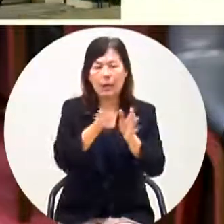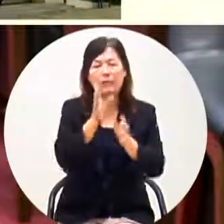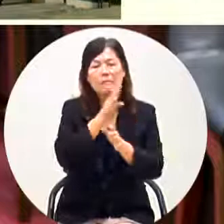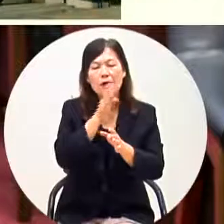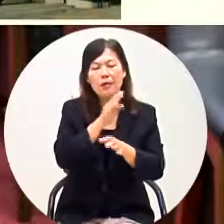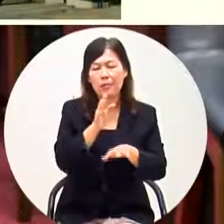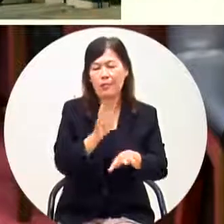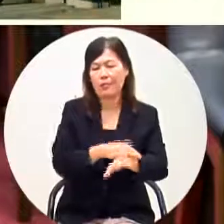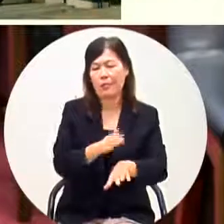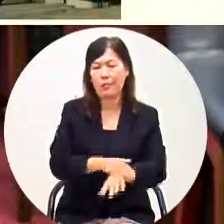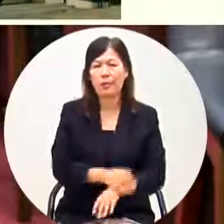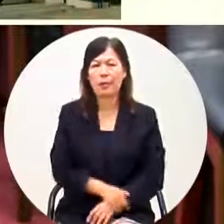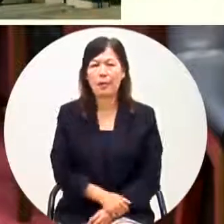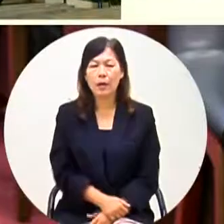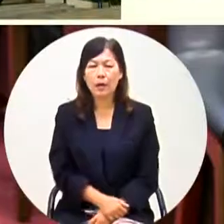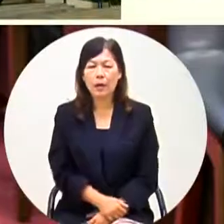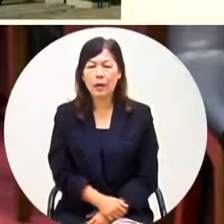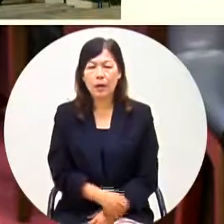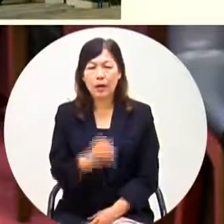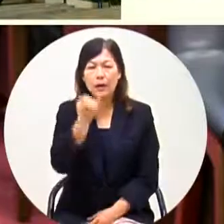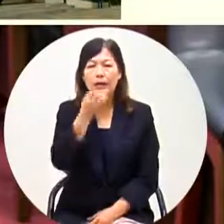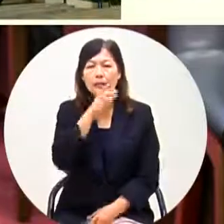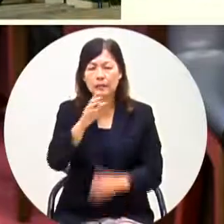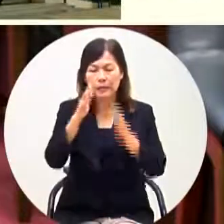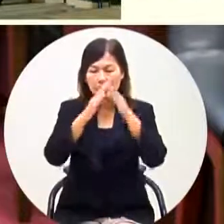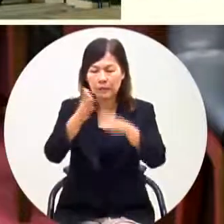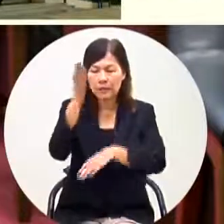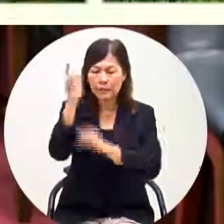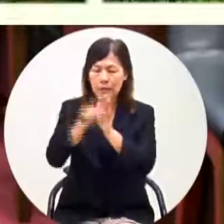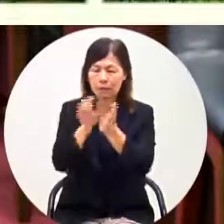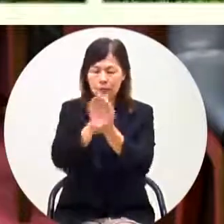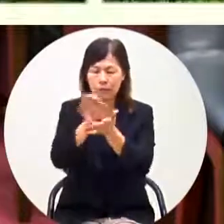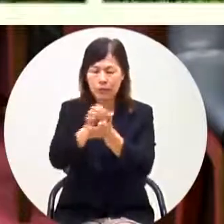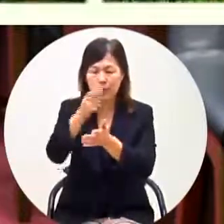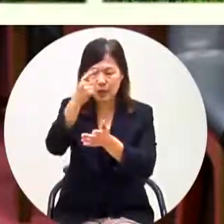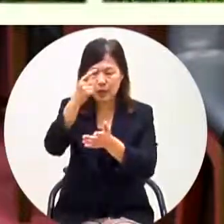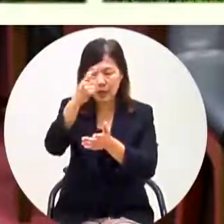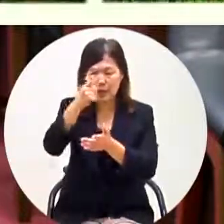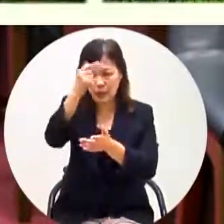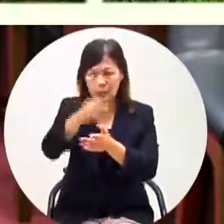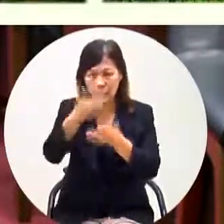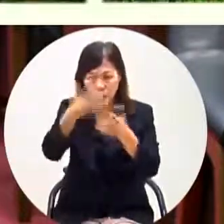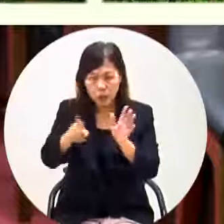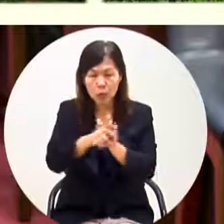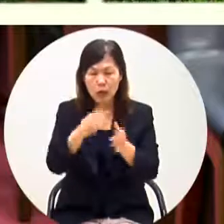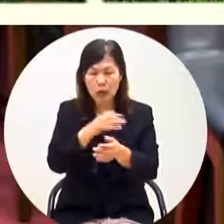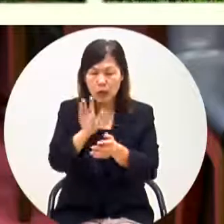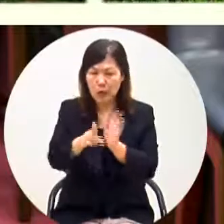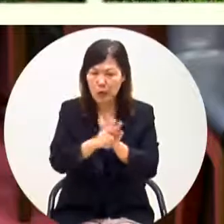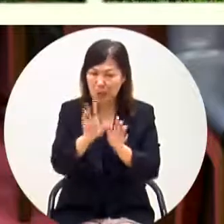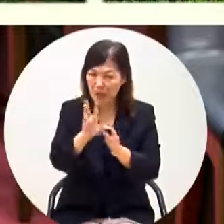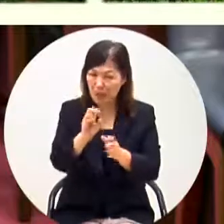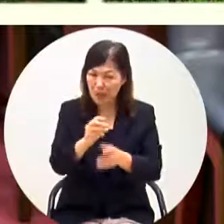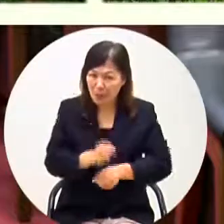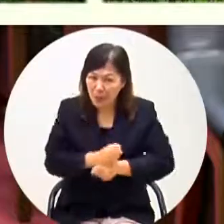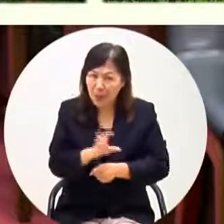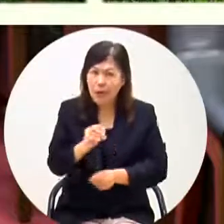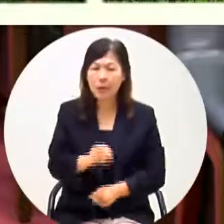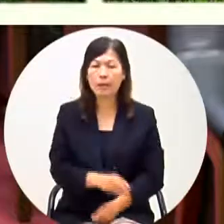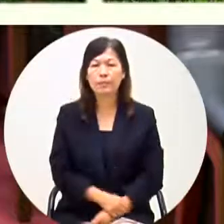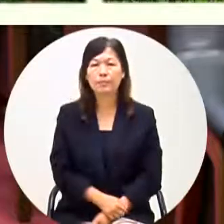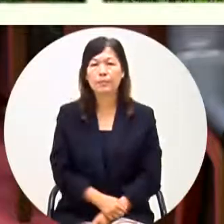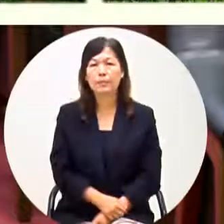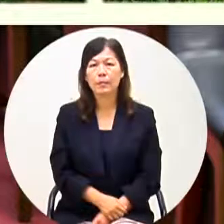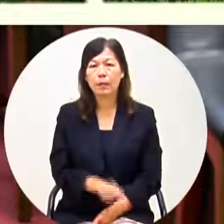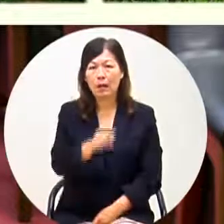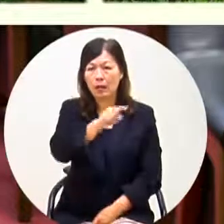市政府花了1亿多，到底我们百姓的钱有没有花在刀口上啊？来，我们看到油漆啊严重脱